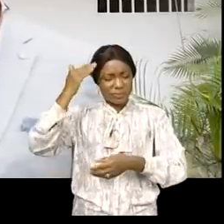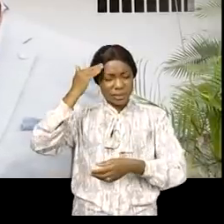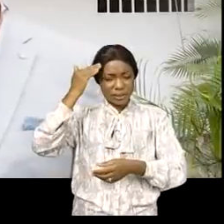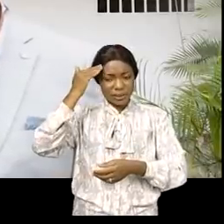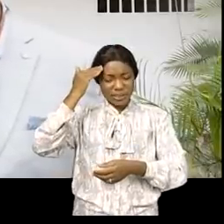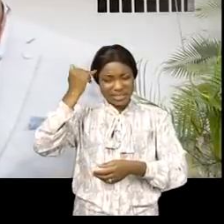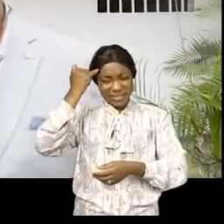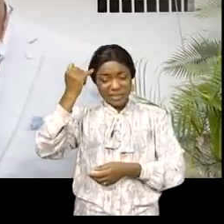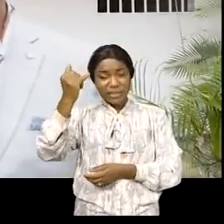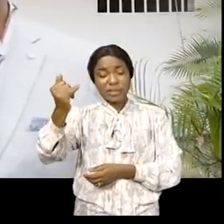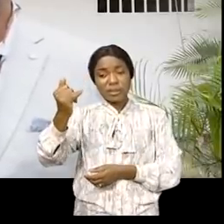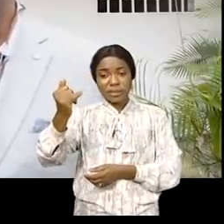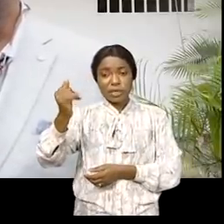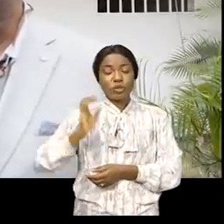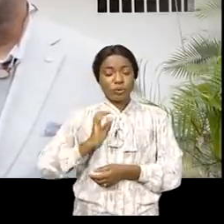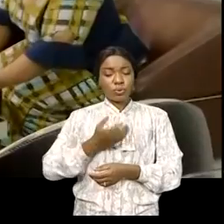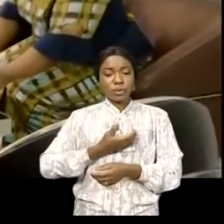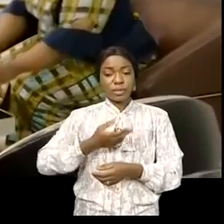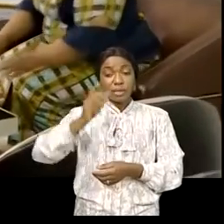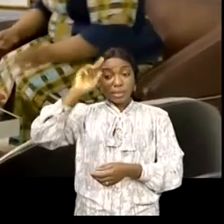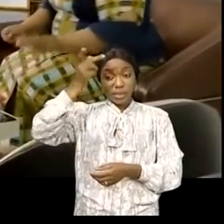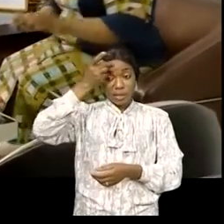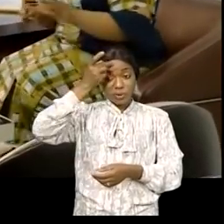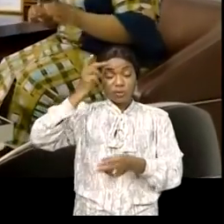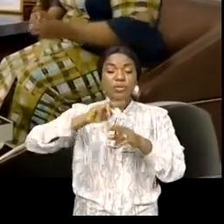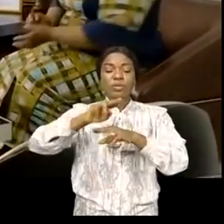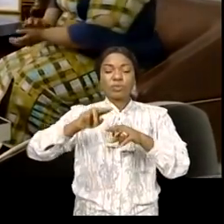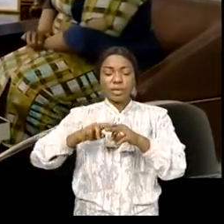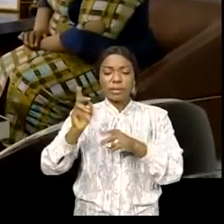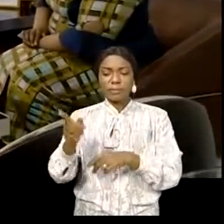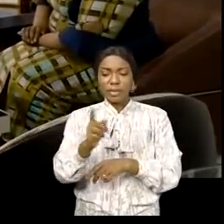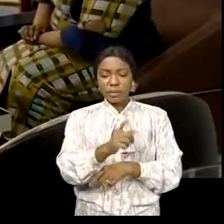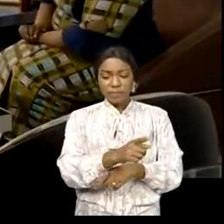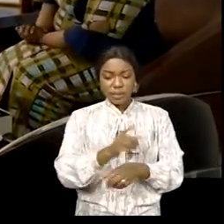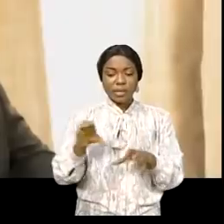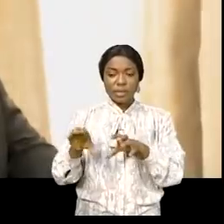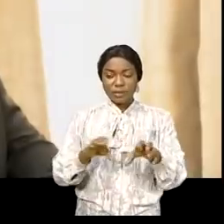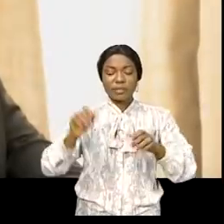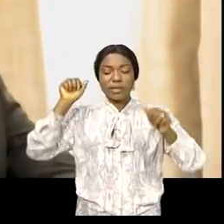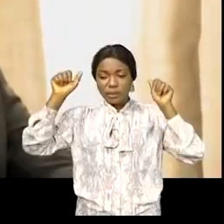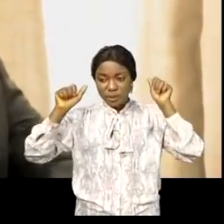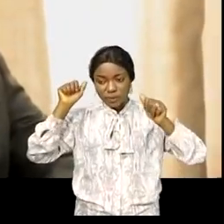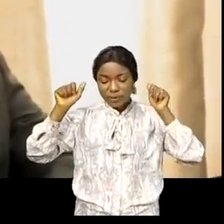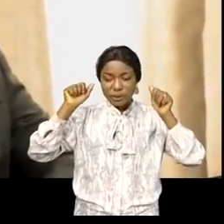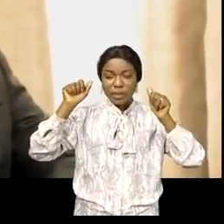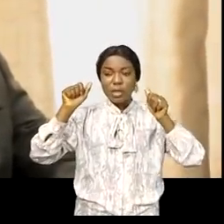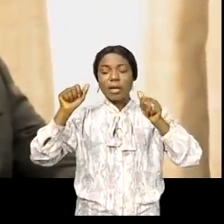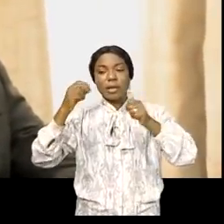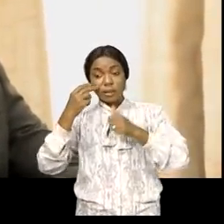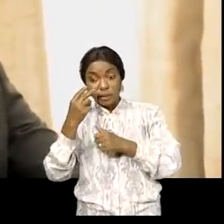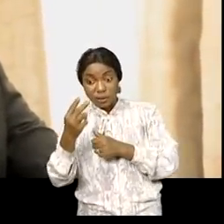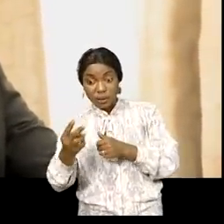les idées de notre héros national. Parmi ces activités, on peut citer le théâtre, les arts visuels,